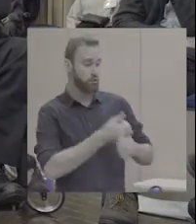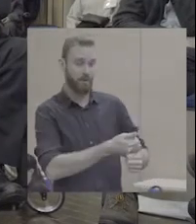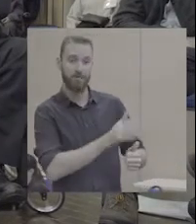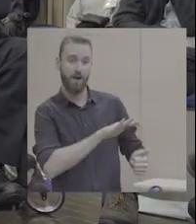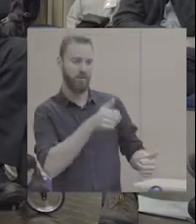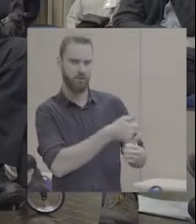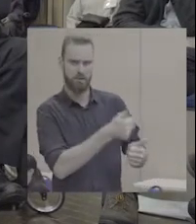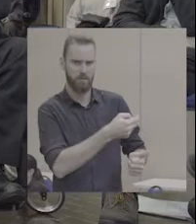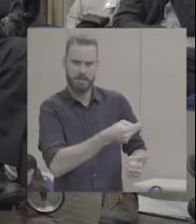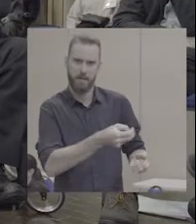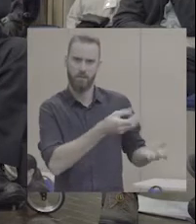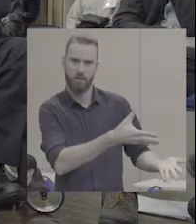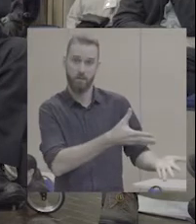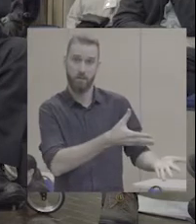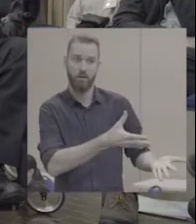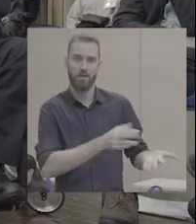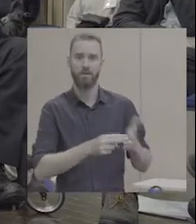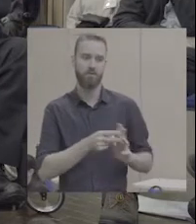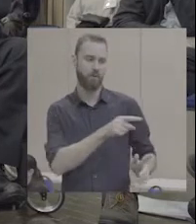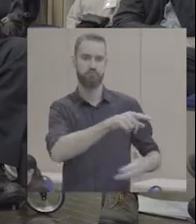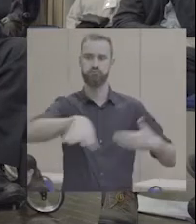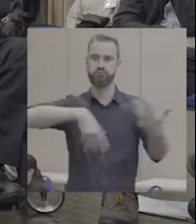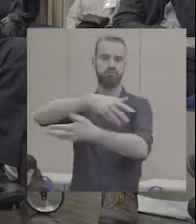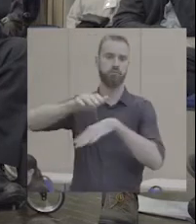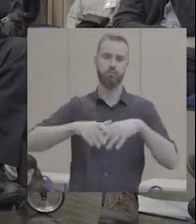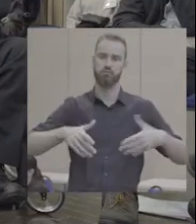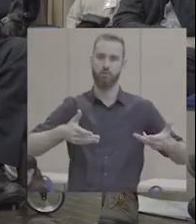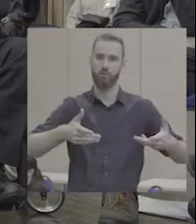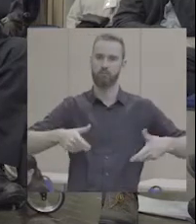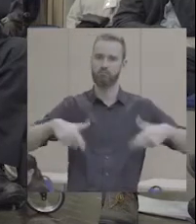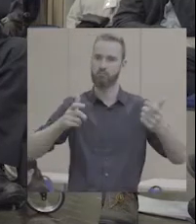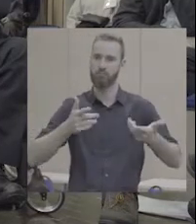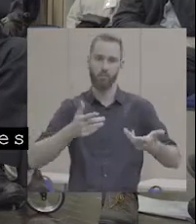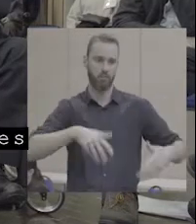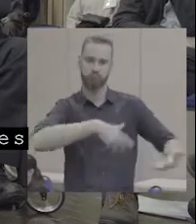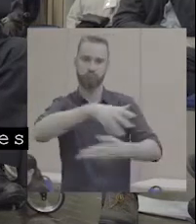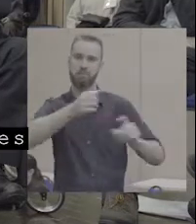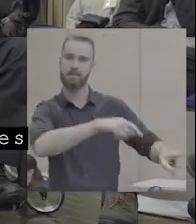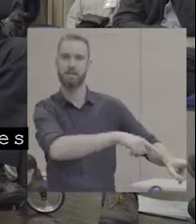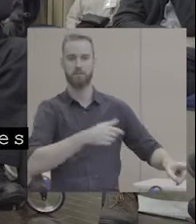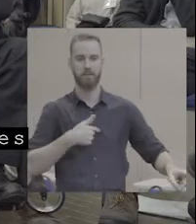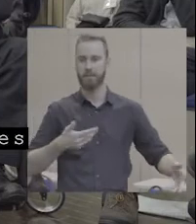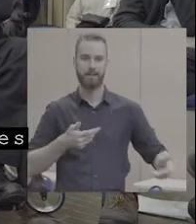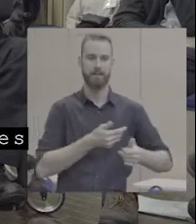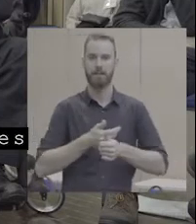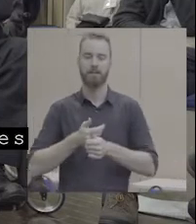lui, n'a pas ce handicap-là, donc qui, lui, circule librement dans l'ensemble de l'unité. Ça fait